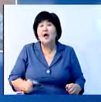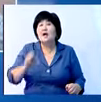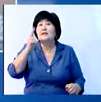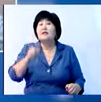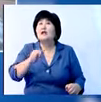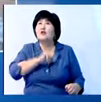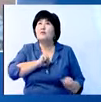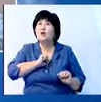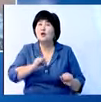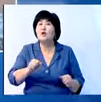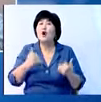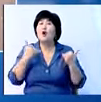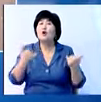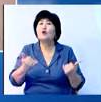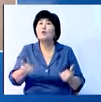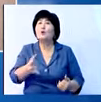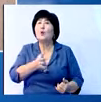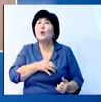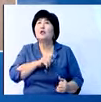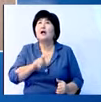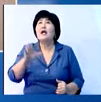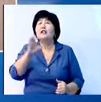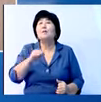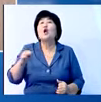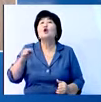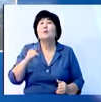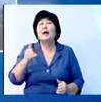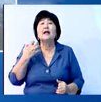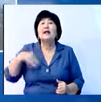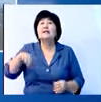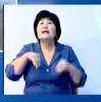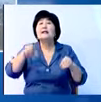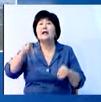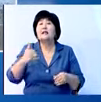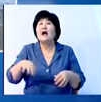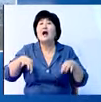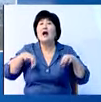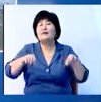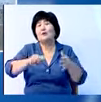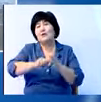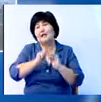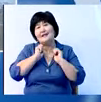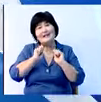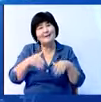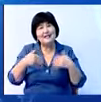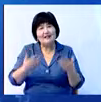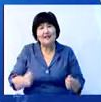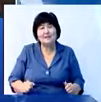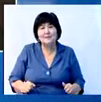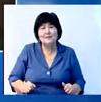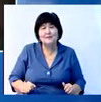Социалистик еңбек ері, құрмет орденінің кавалері Салима Жұмабековаға Сыр дихандар атынан автокөліктің кілті табысталды.